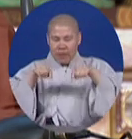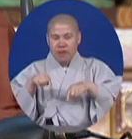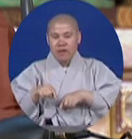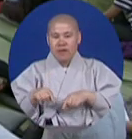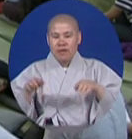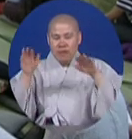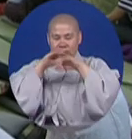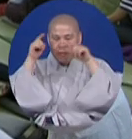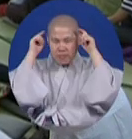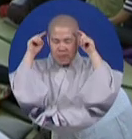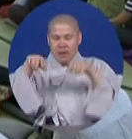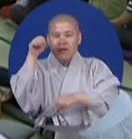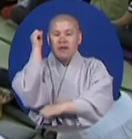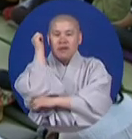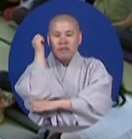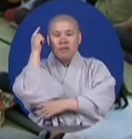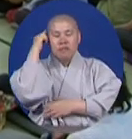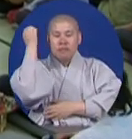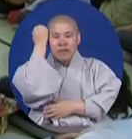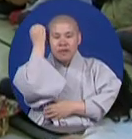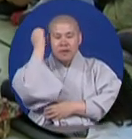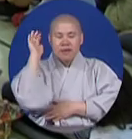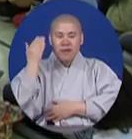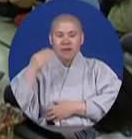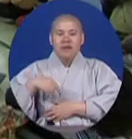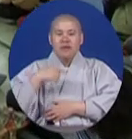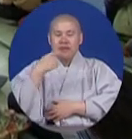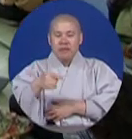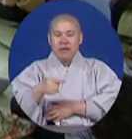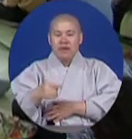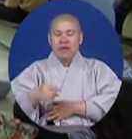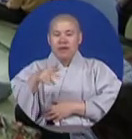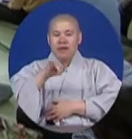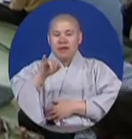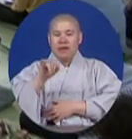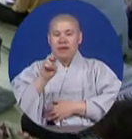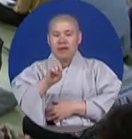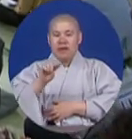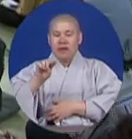무명은 아주 근본 번뇌고 그 외에는 거의 다 지말번뇌예요.